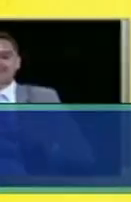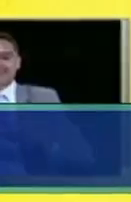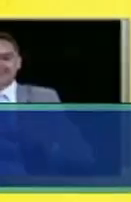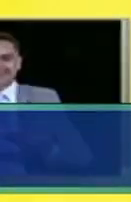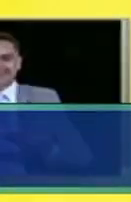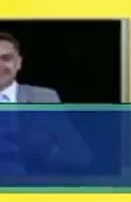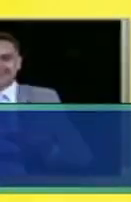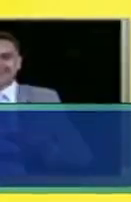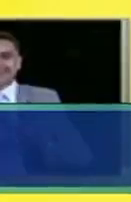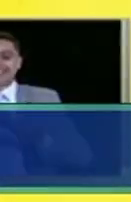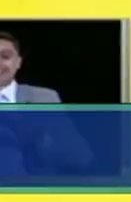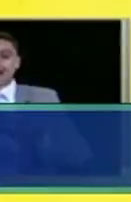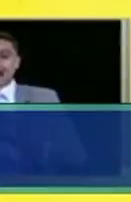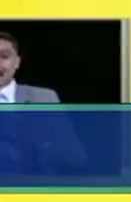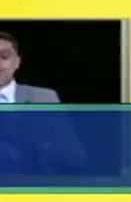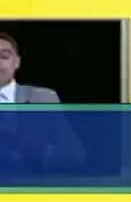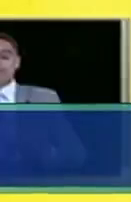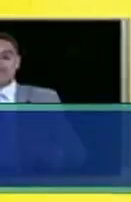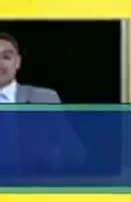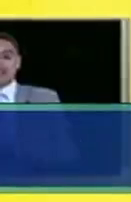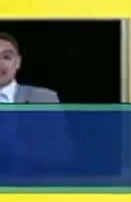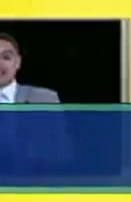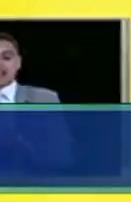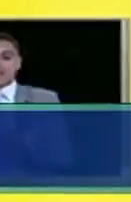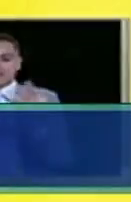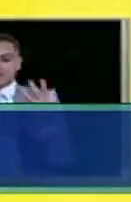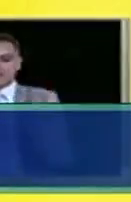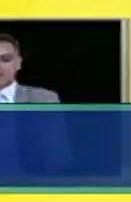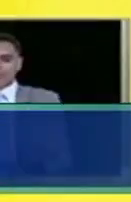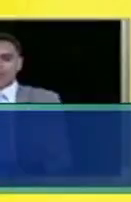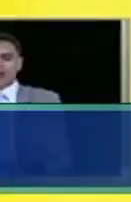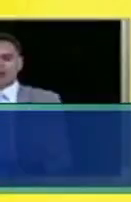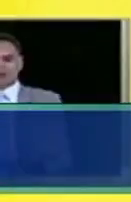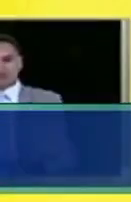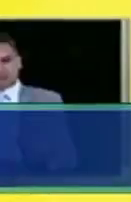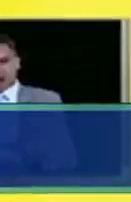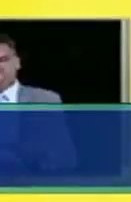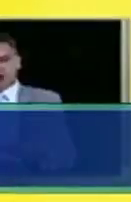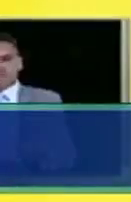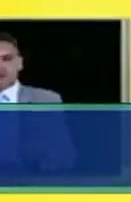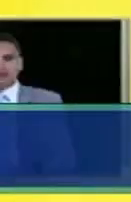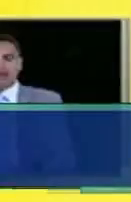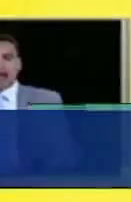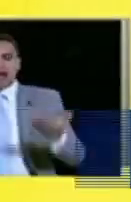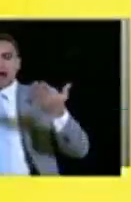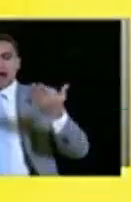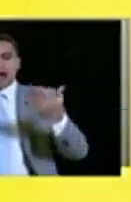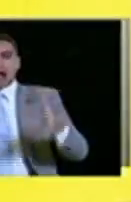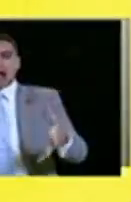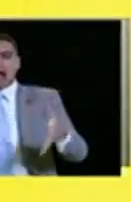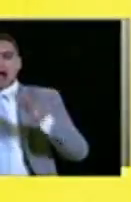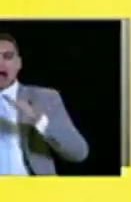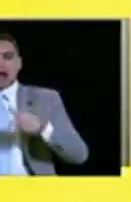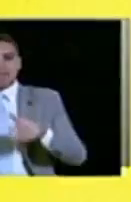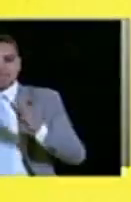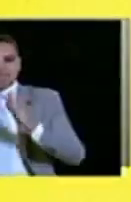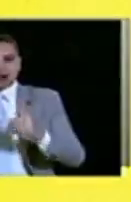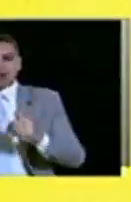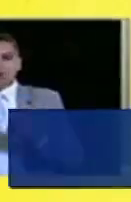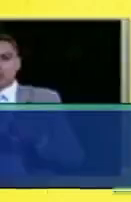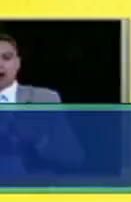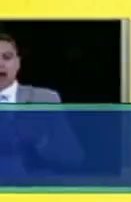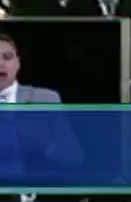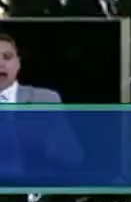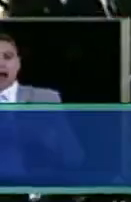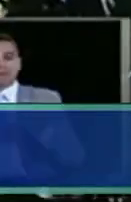نساهم في تخفيف الأزمة الكبيرة اللي بتمر بيها الدنيا وبتمر بيها مصر،